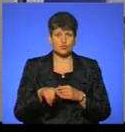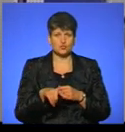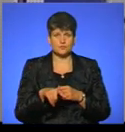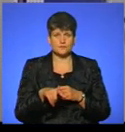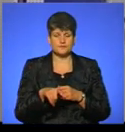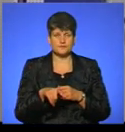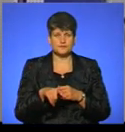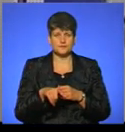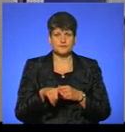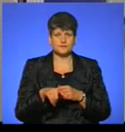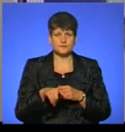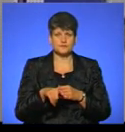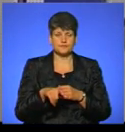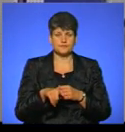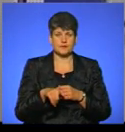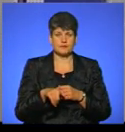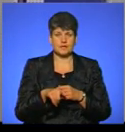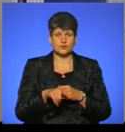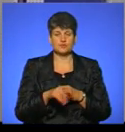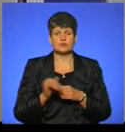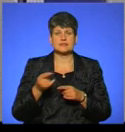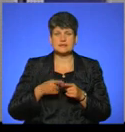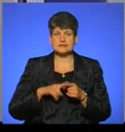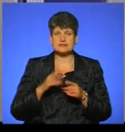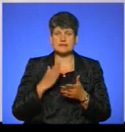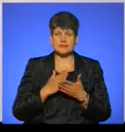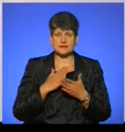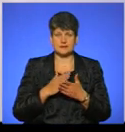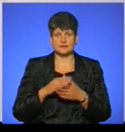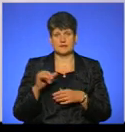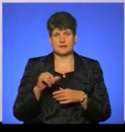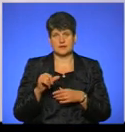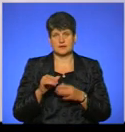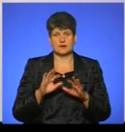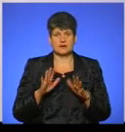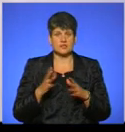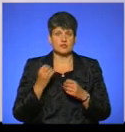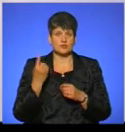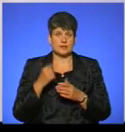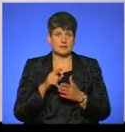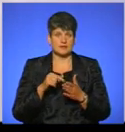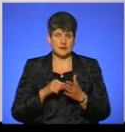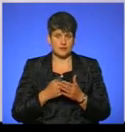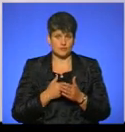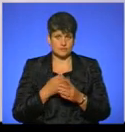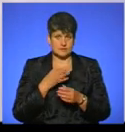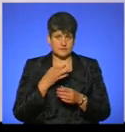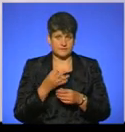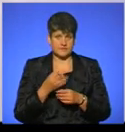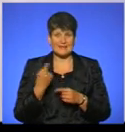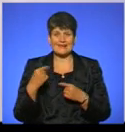річку, тобто це шкідливе явище для навколишнього середовища. І ще одне питання хочу поставити. Інші